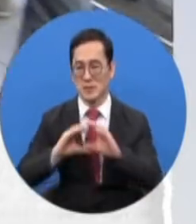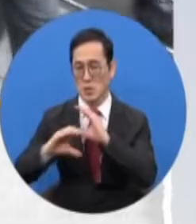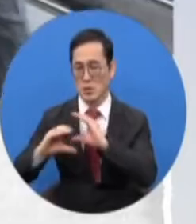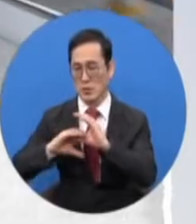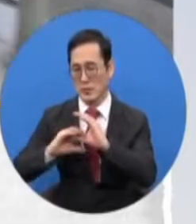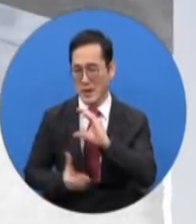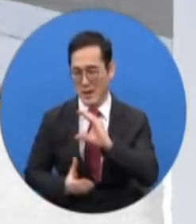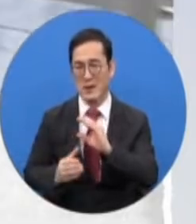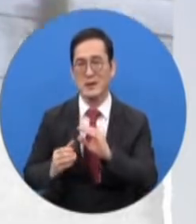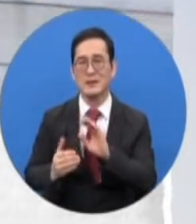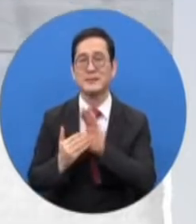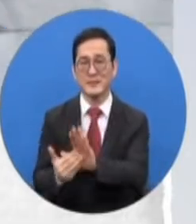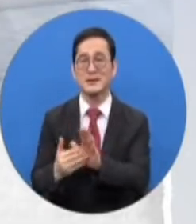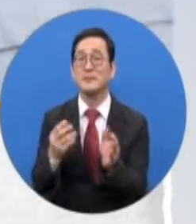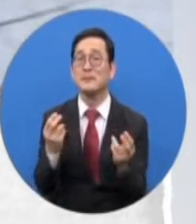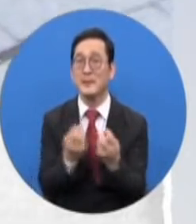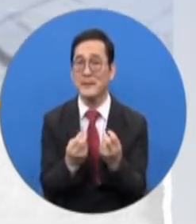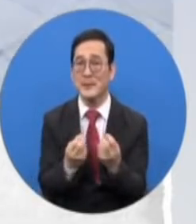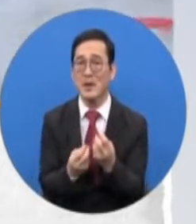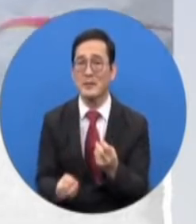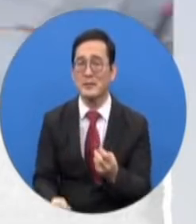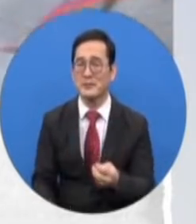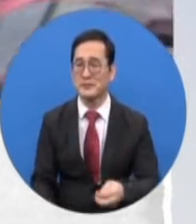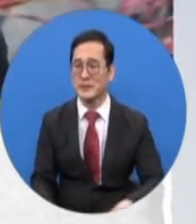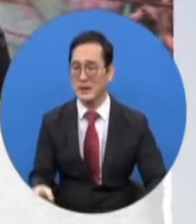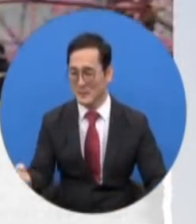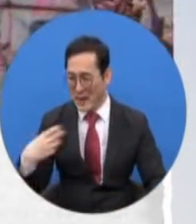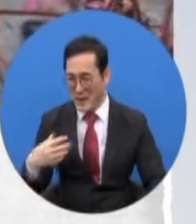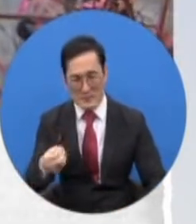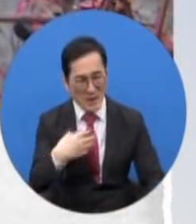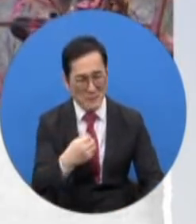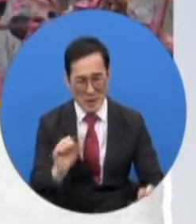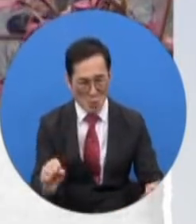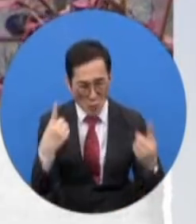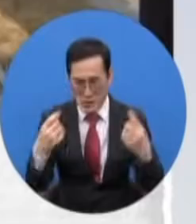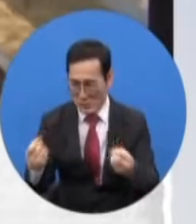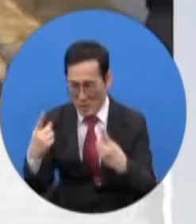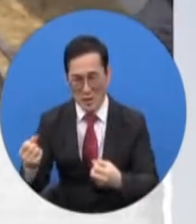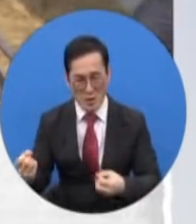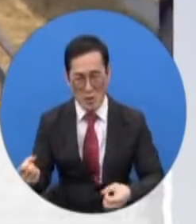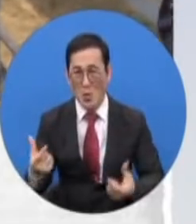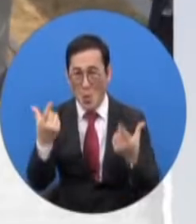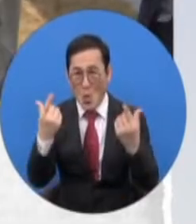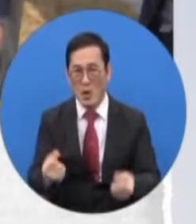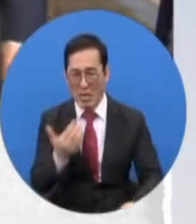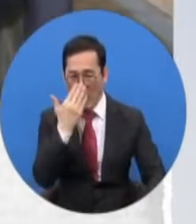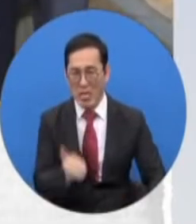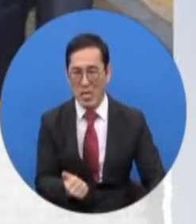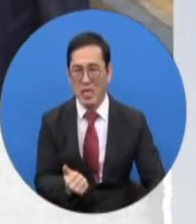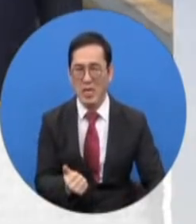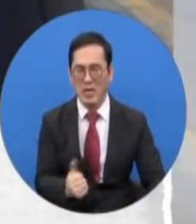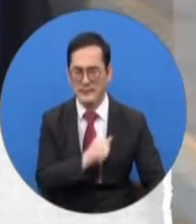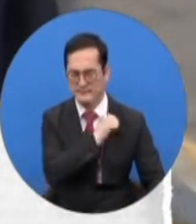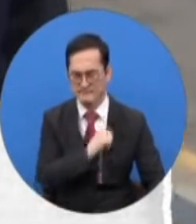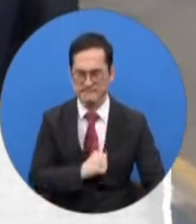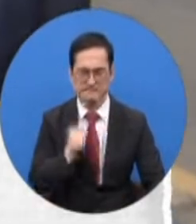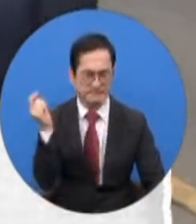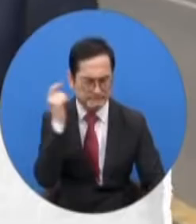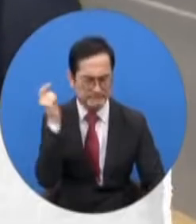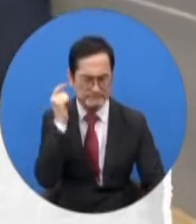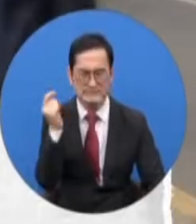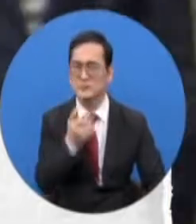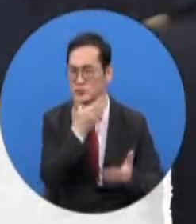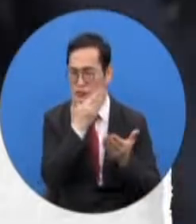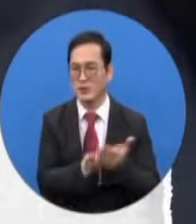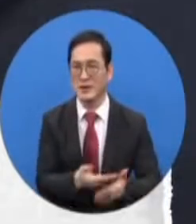것 똑같은 얘기라도 계속 듣고 밭과 교류하고 소통하는 예. 길이라고 봅니다. 그거 같아요. 대통령의 혼밥, 문재인 대통령의